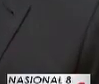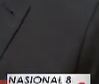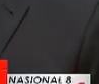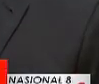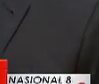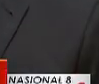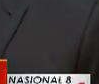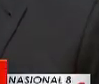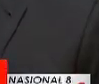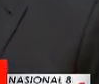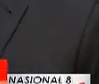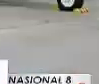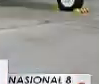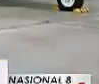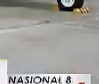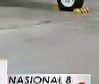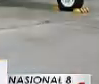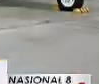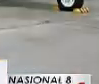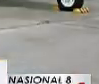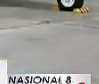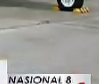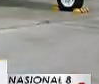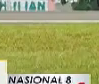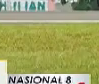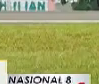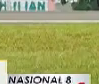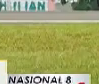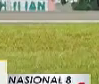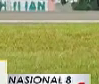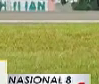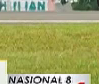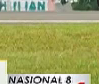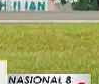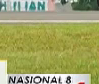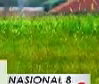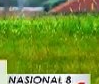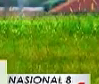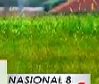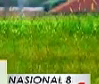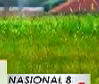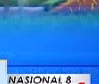disember penggantungan operasi pesawat tidak Jejas pemantauan